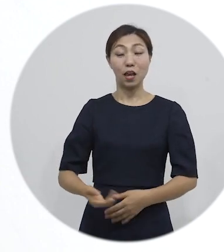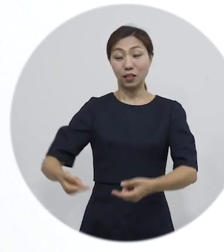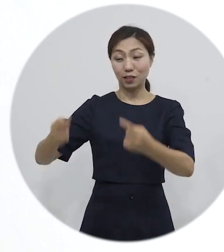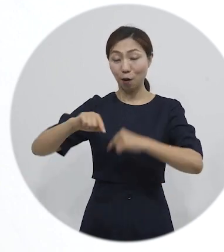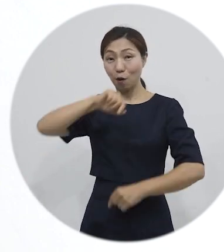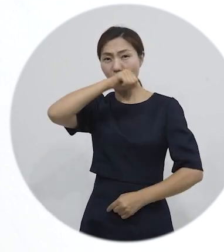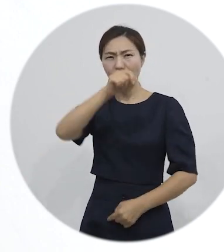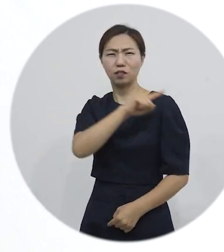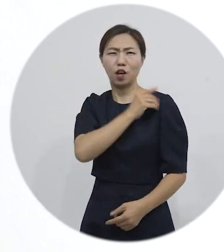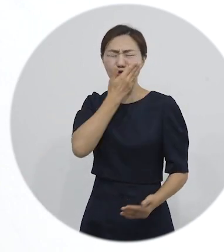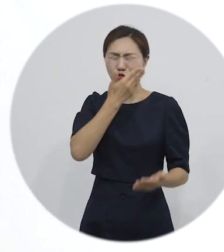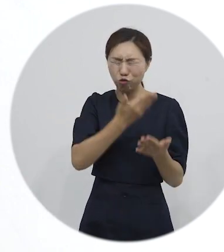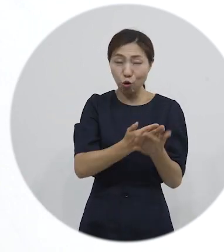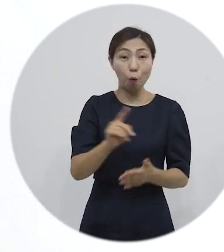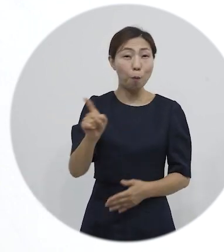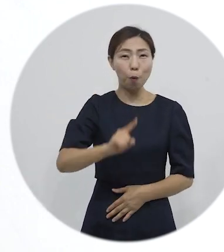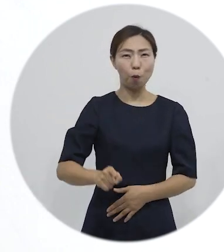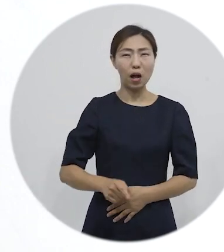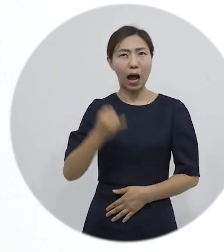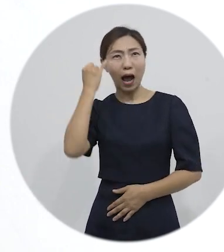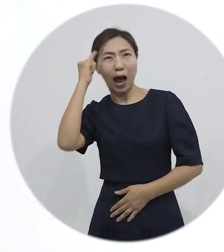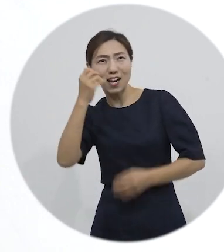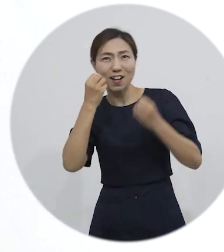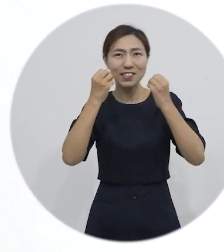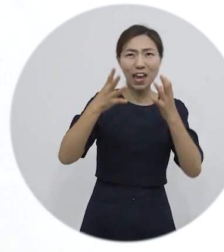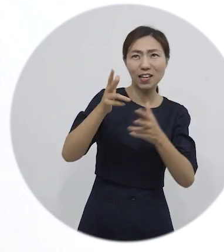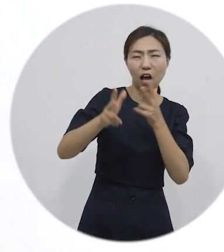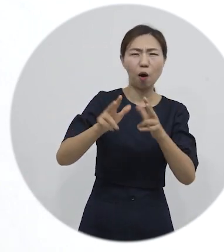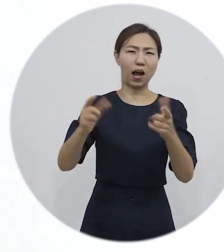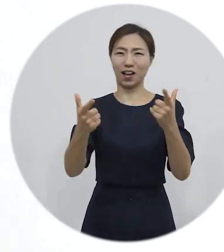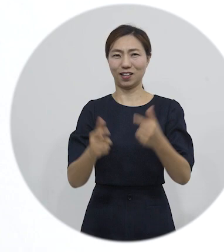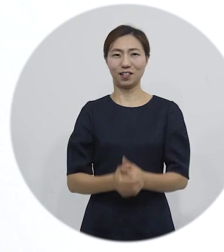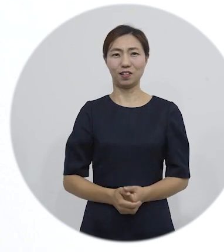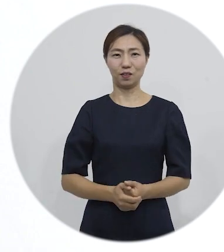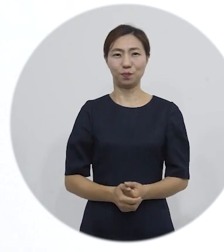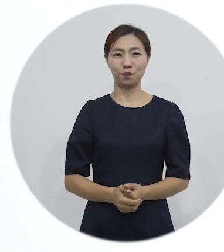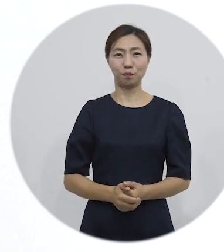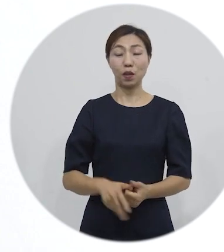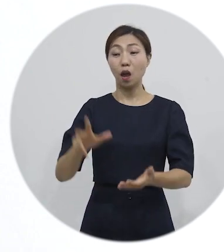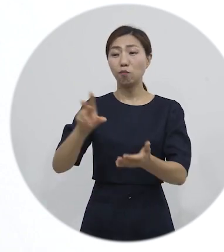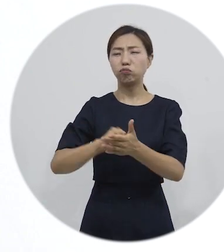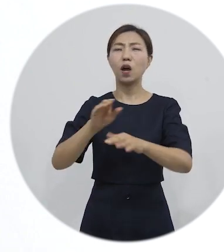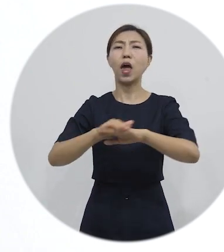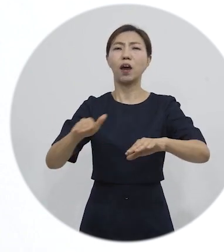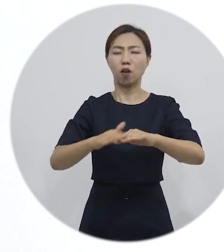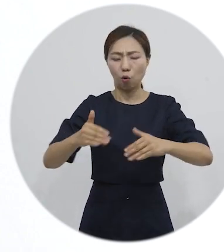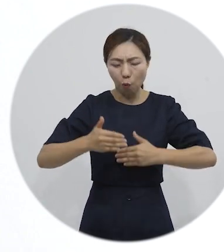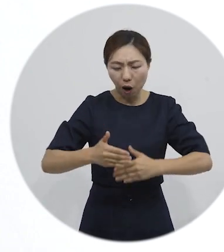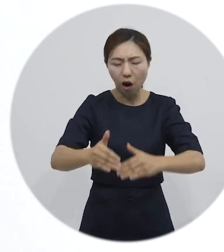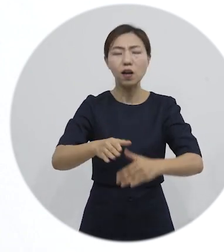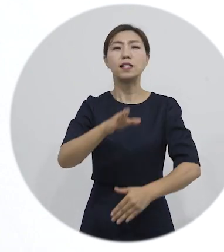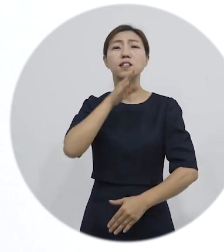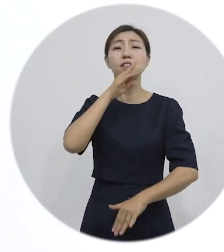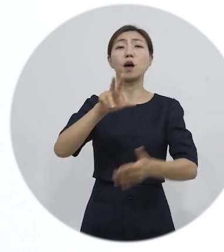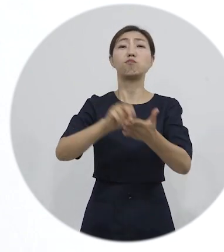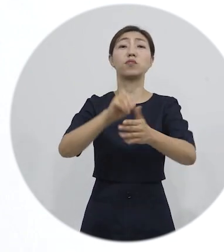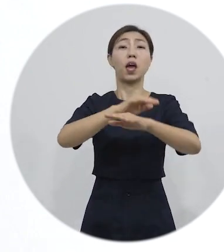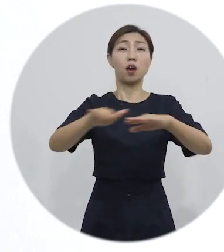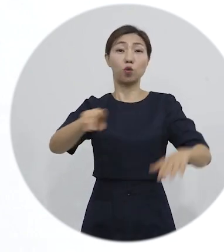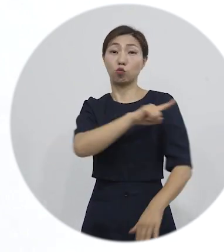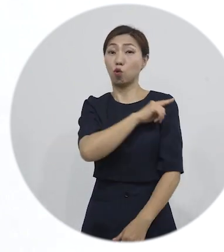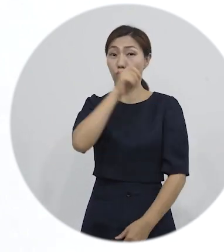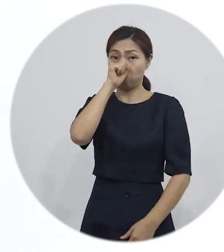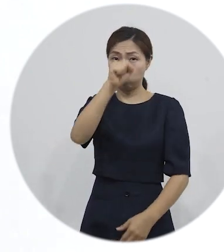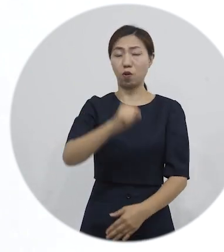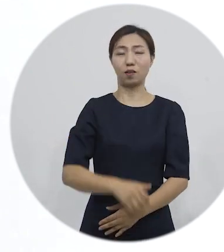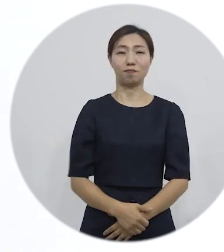중요한 건 사업 자체의 신선함이 아니라요, 그 사업을 통해서 해결하는 문제입니다. 그러니까 이걸 통해서 구체적으로 문제가 해결되면